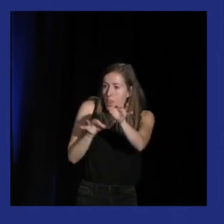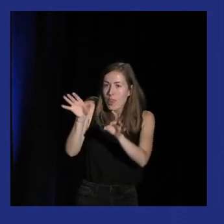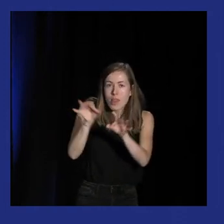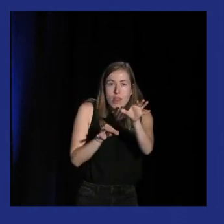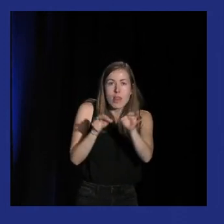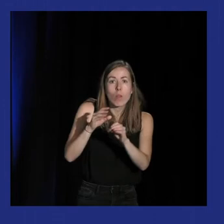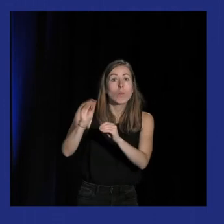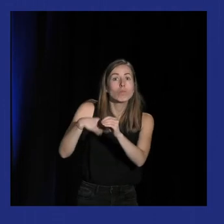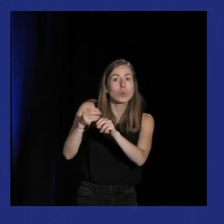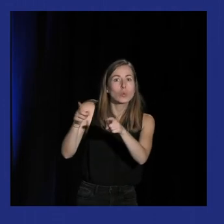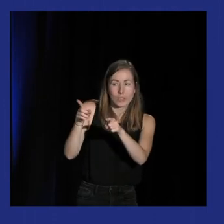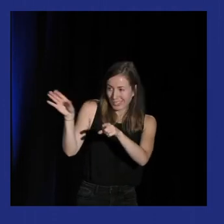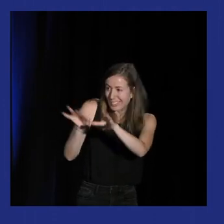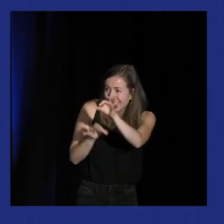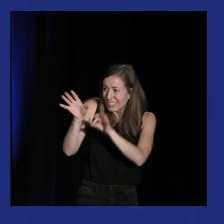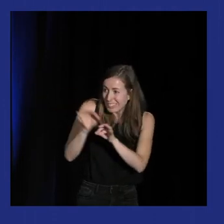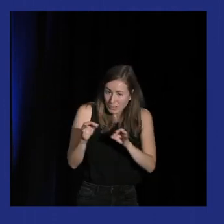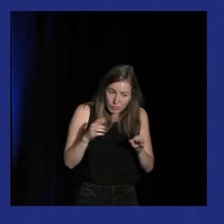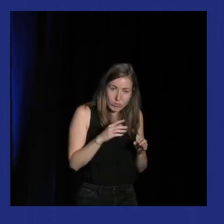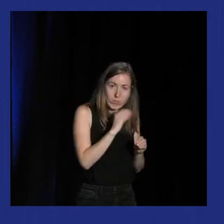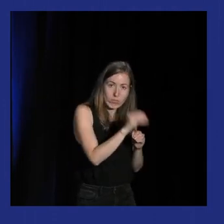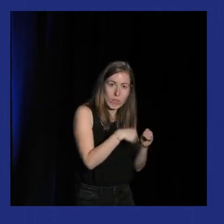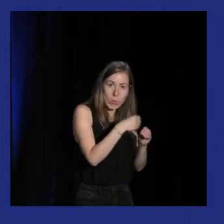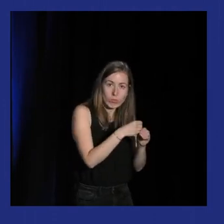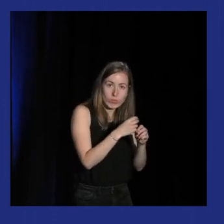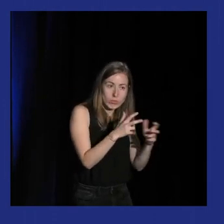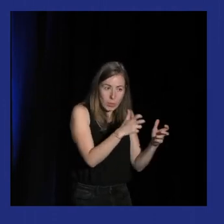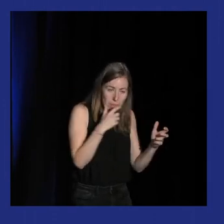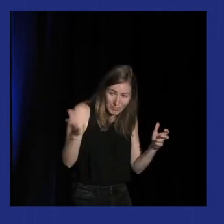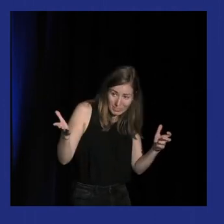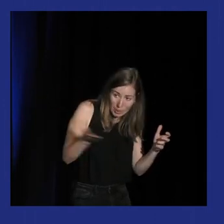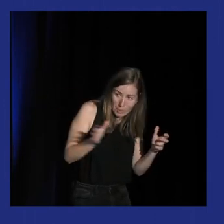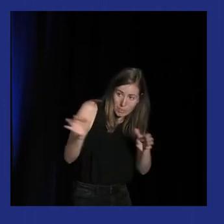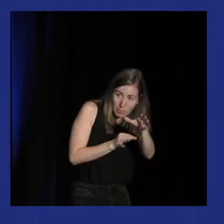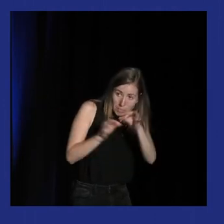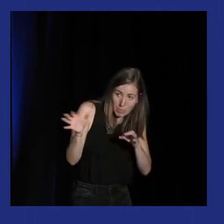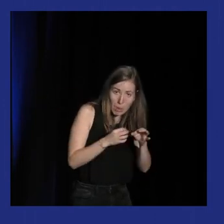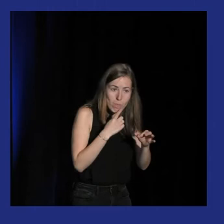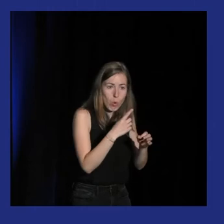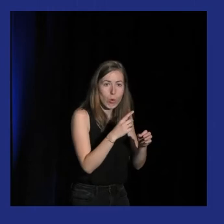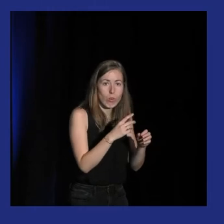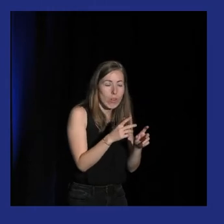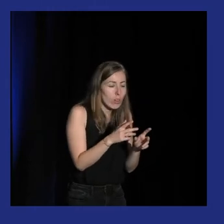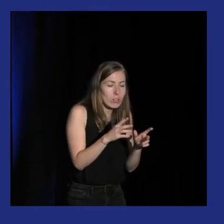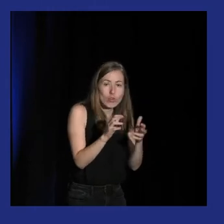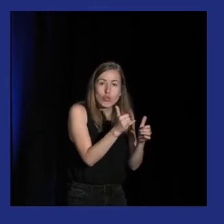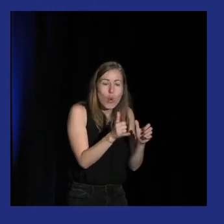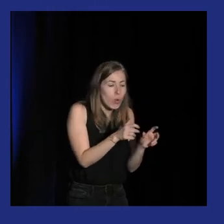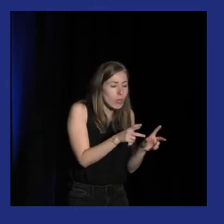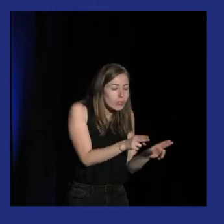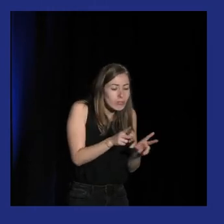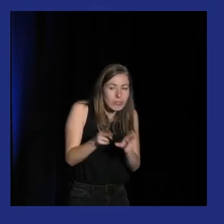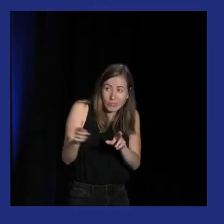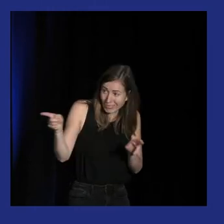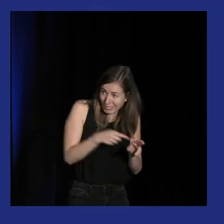du monde de la musique à travailler sur un ou deux morceaux dans dans le jeu et donc dans la BO du jeu